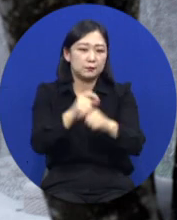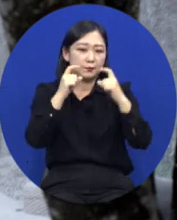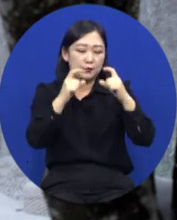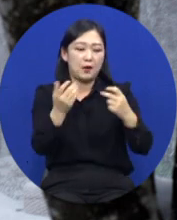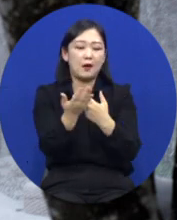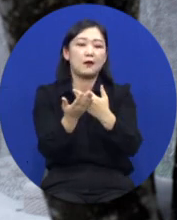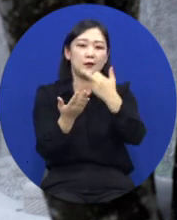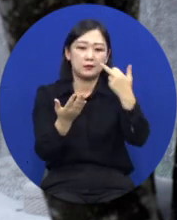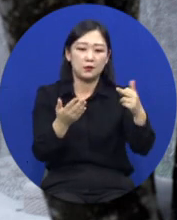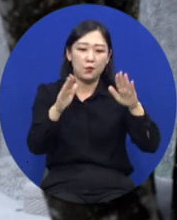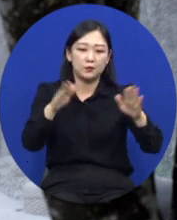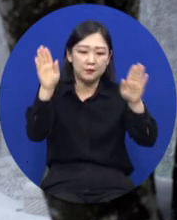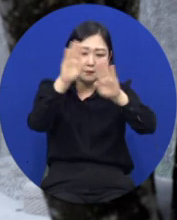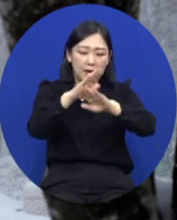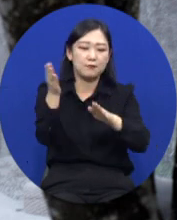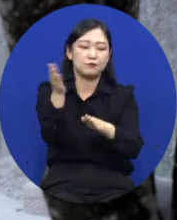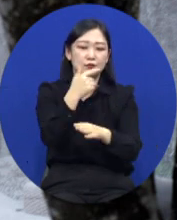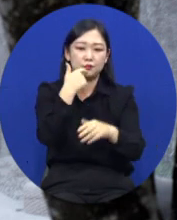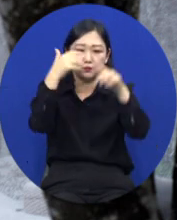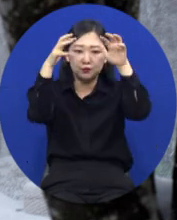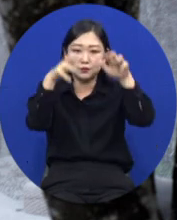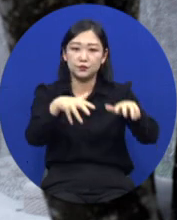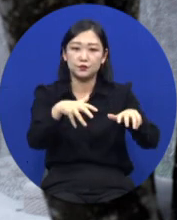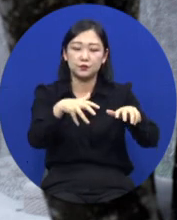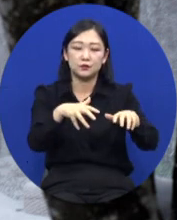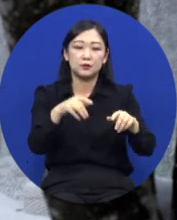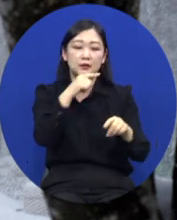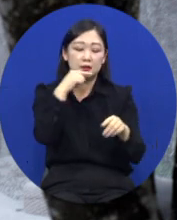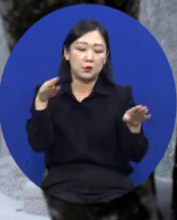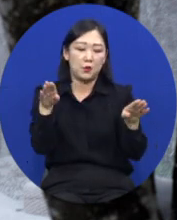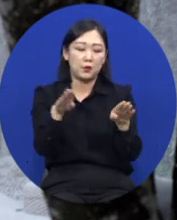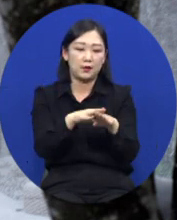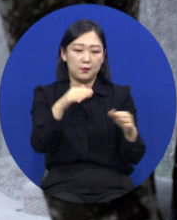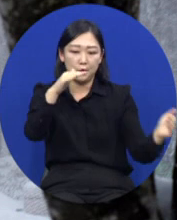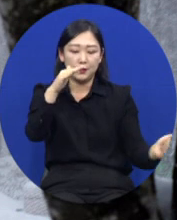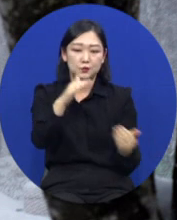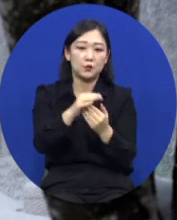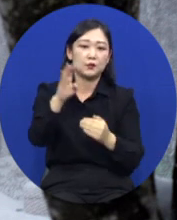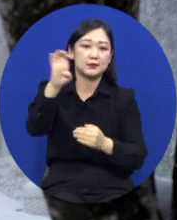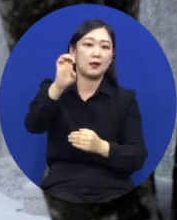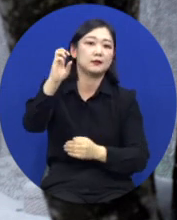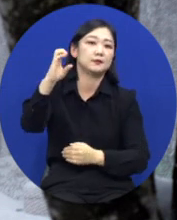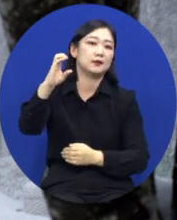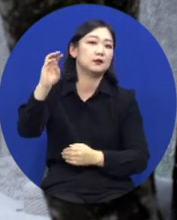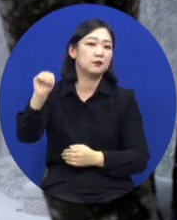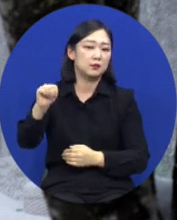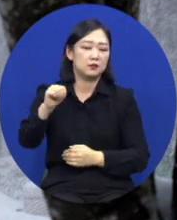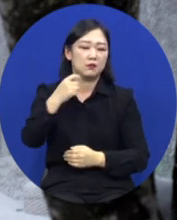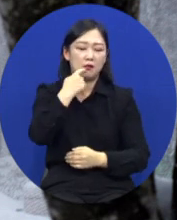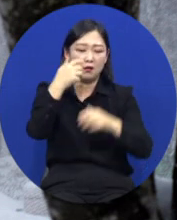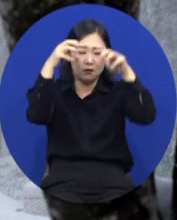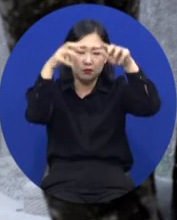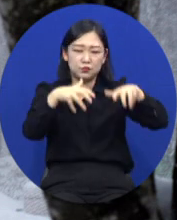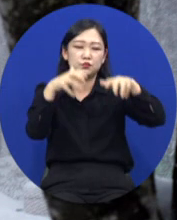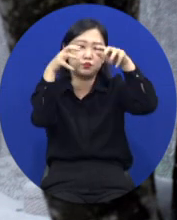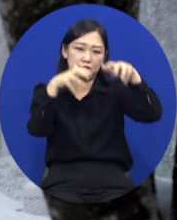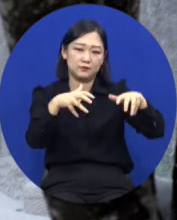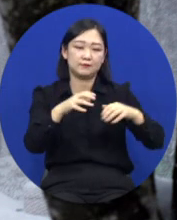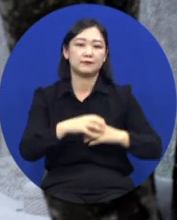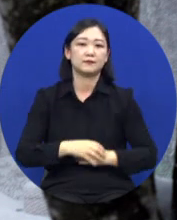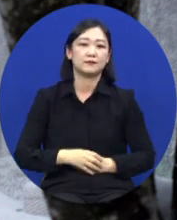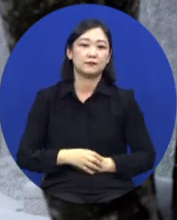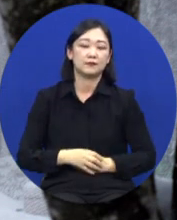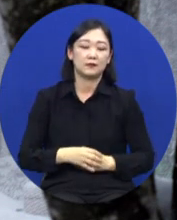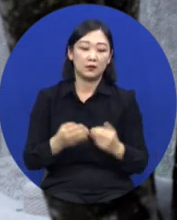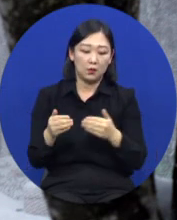한라산은 오늘 밤부터 눈발이 날리기 했구요 일요일까지 최고 40cm 이상의 폭설이 쏟아지게 씁니다